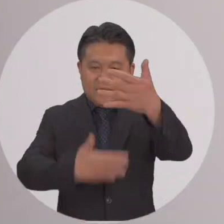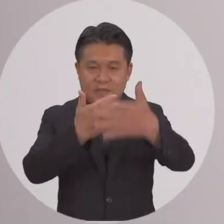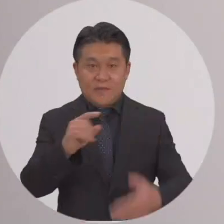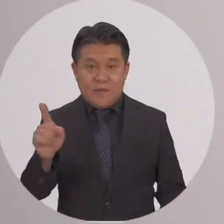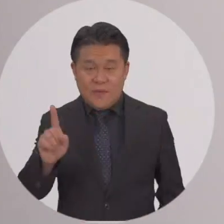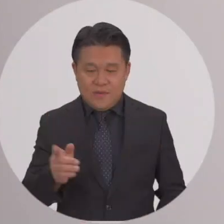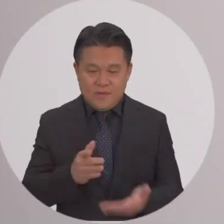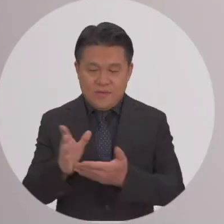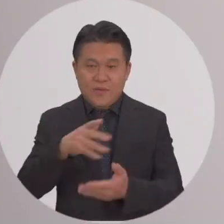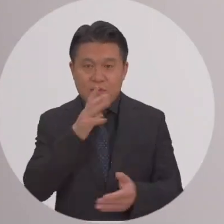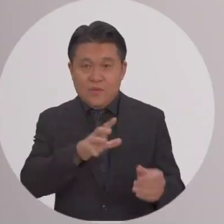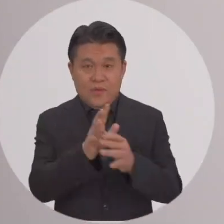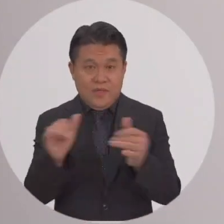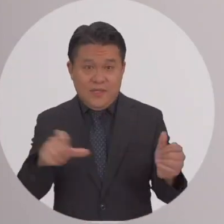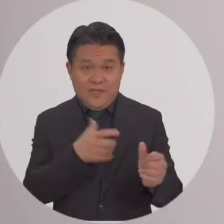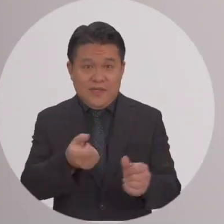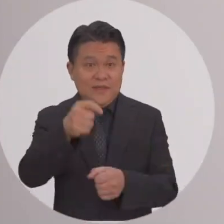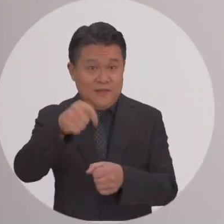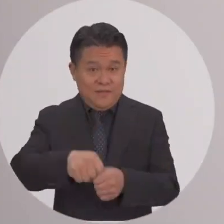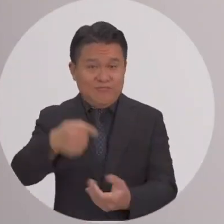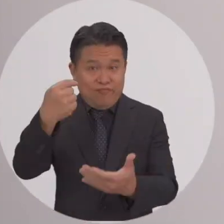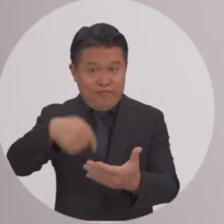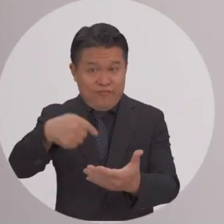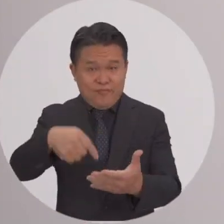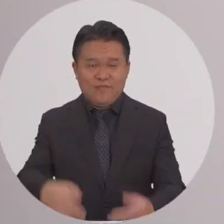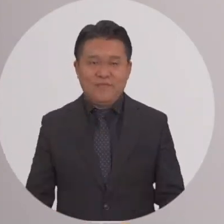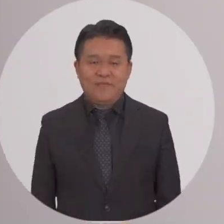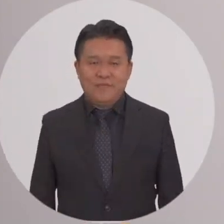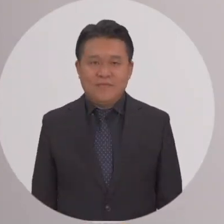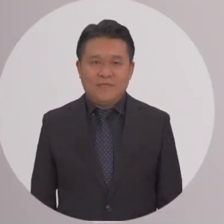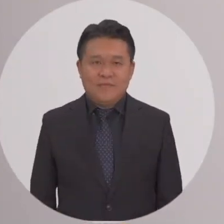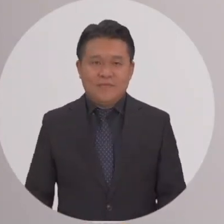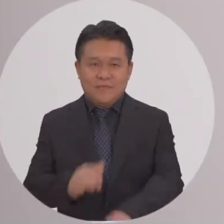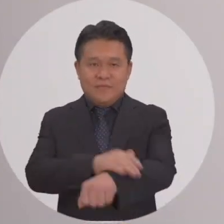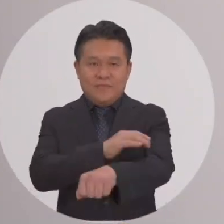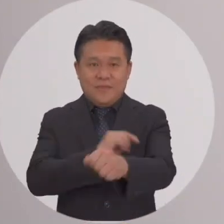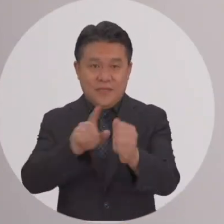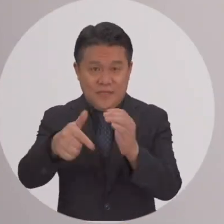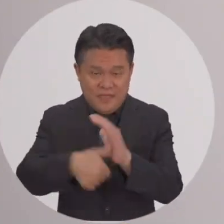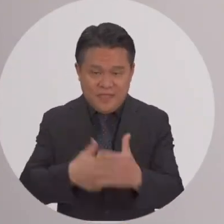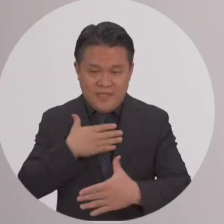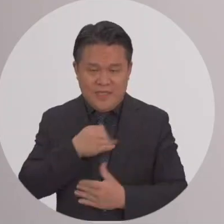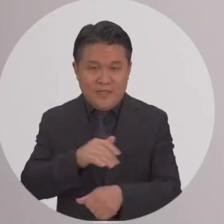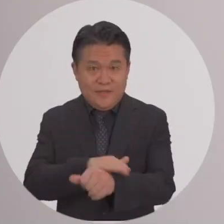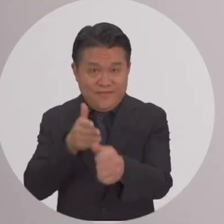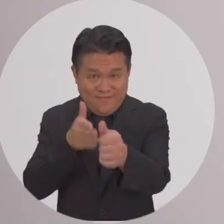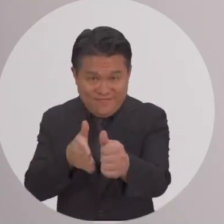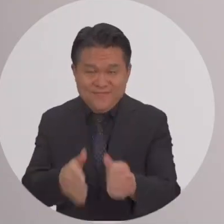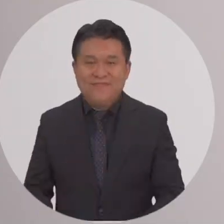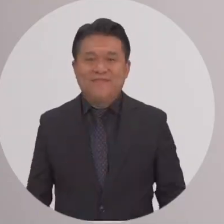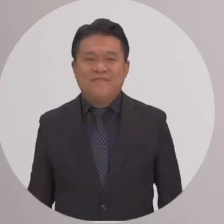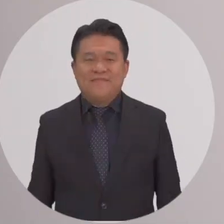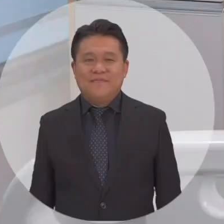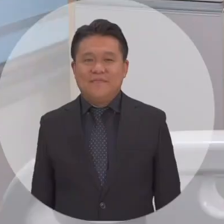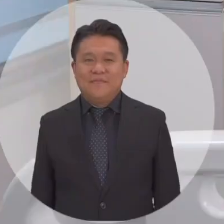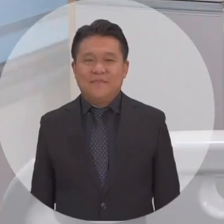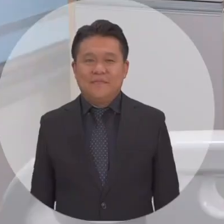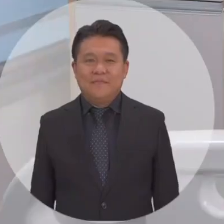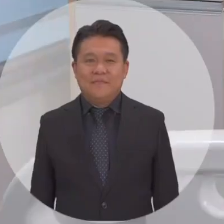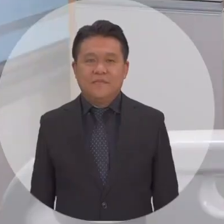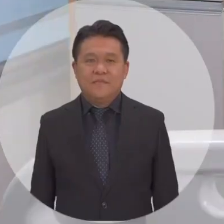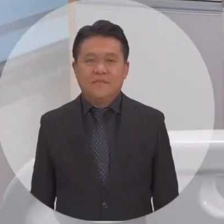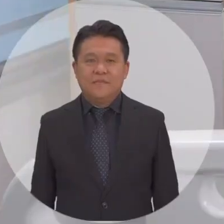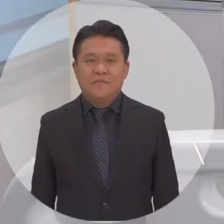이 영상은 전문 요양보호사 자격증 취득을 위한 영상입니다. 현장 실습 시 주의하시기 바랍니다.